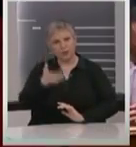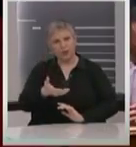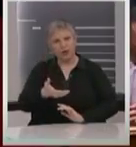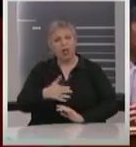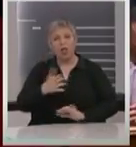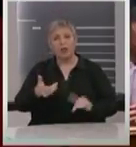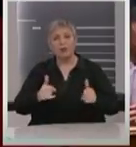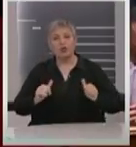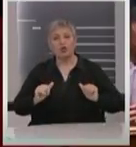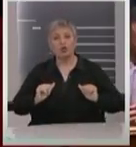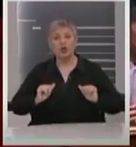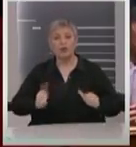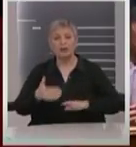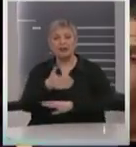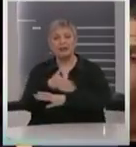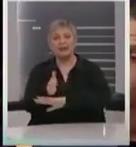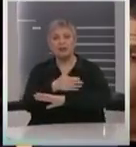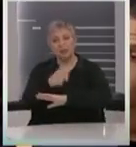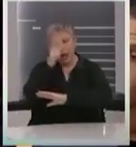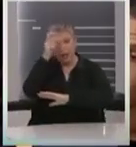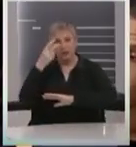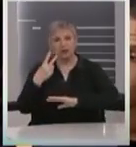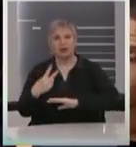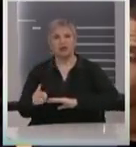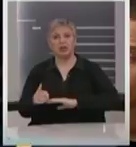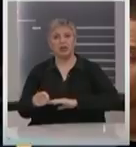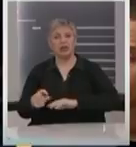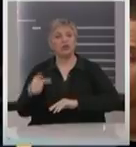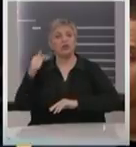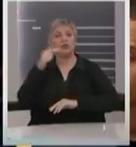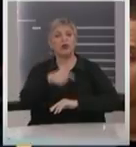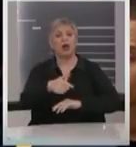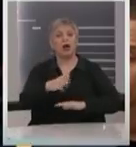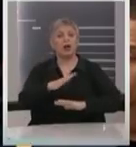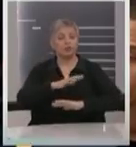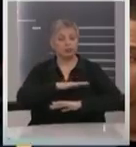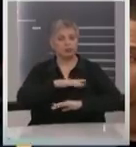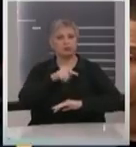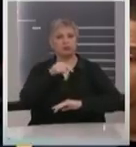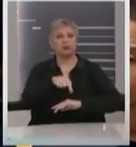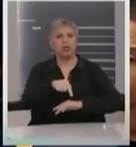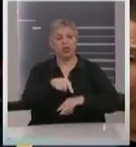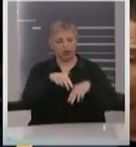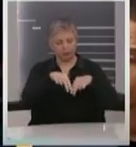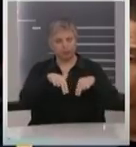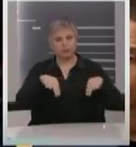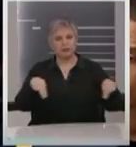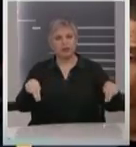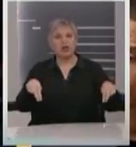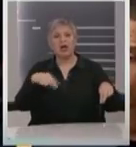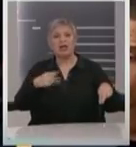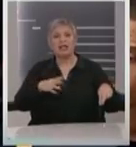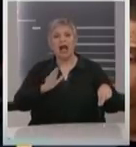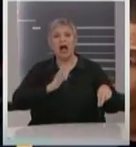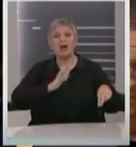καταθέσει την τουρκική σημαία σε ένα μνημείο όπου είναι ο τάφος των Ελλήνων στρατιωτών που έπεσαν